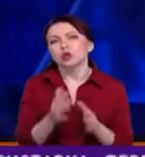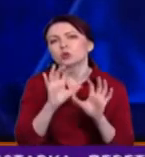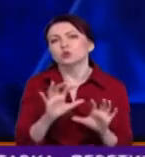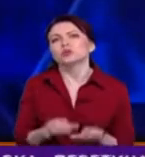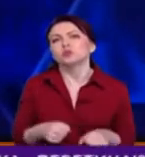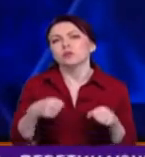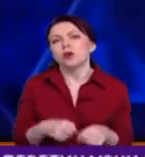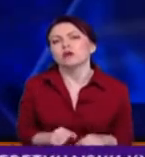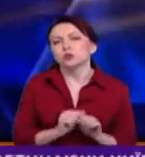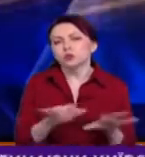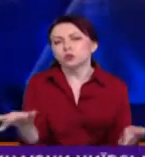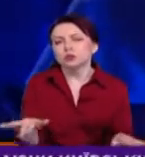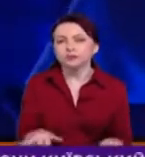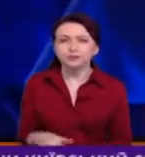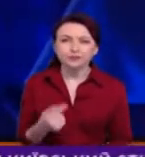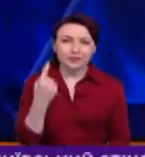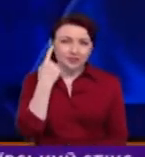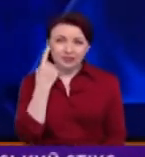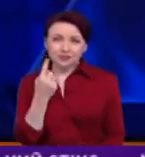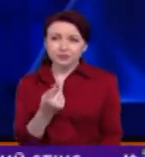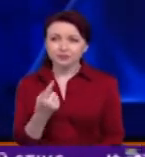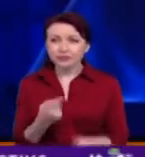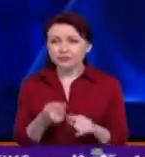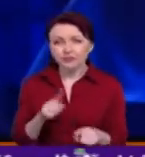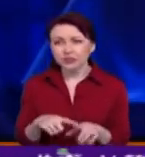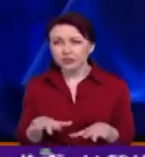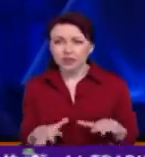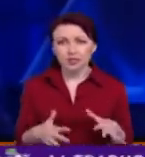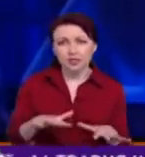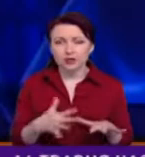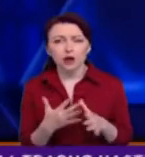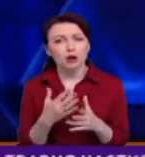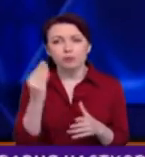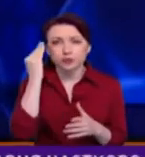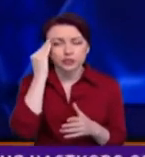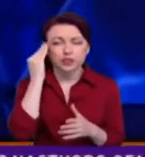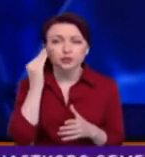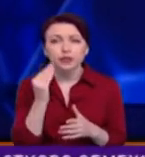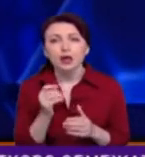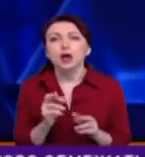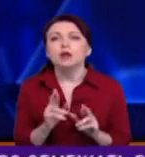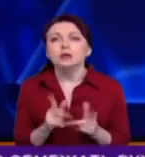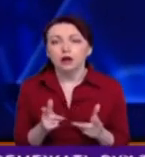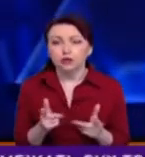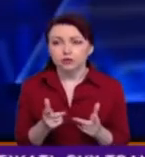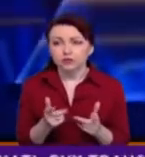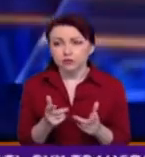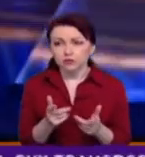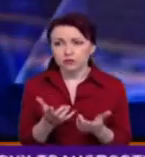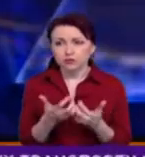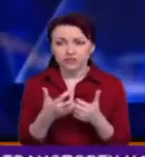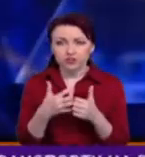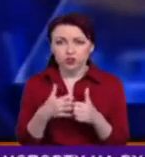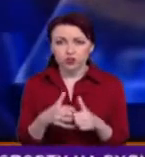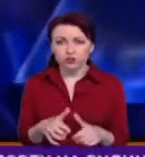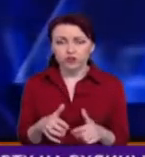чесно кажучи, в правовому плані ця позиція дуже хитка і дуже слабка, тому що, по суті, як там відраховувати закінчення повноважень